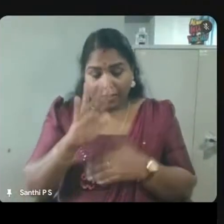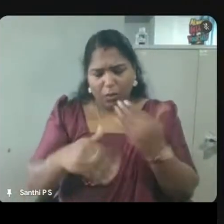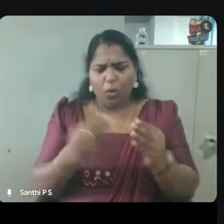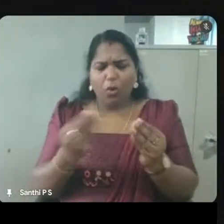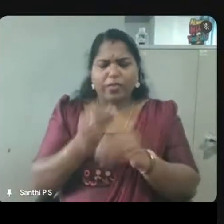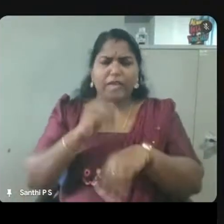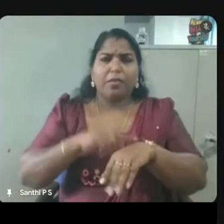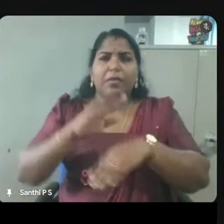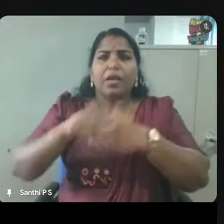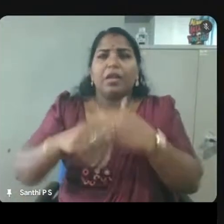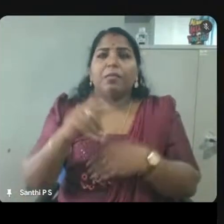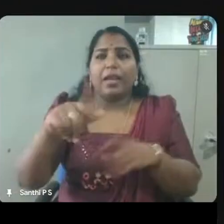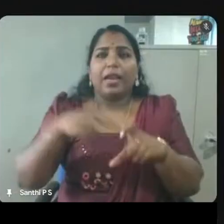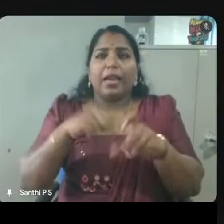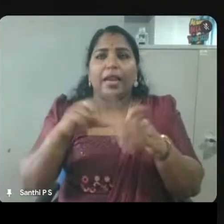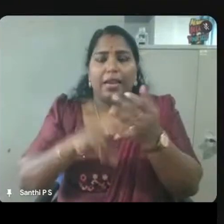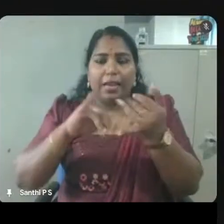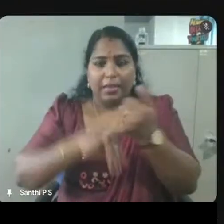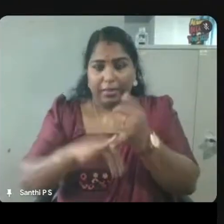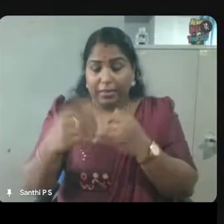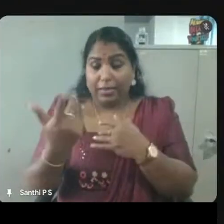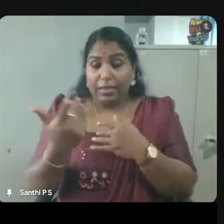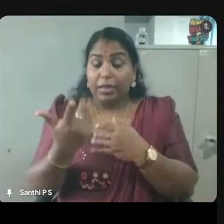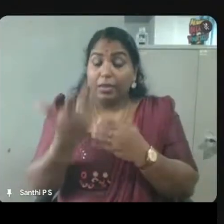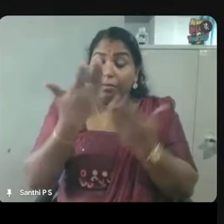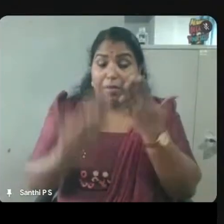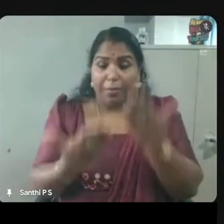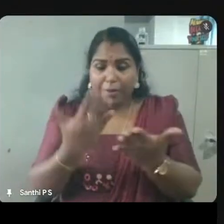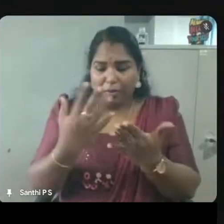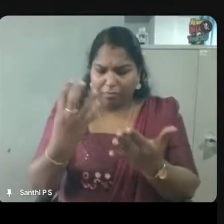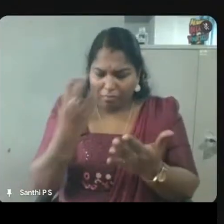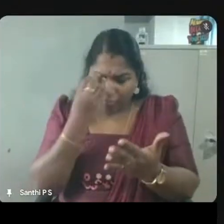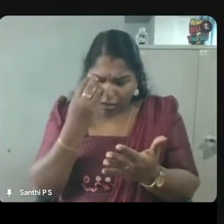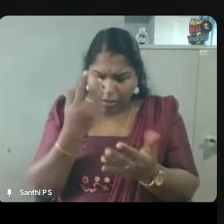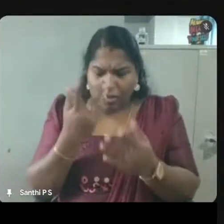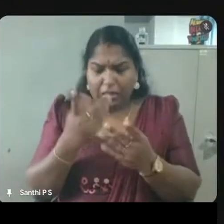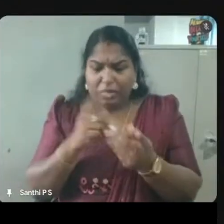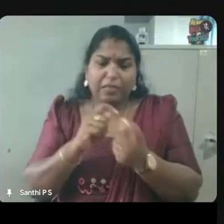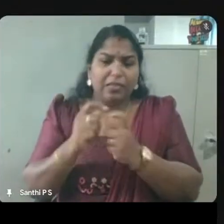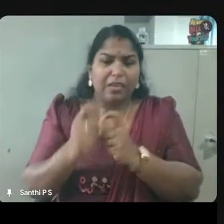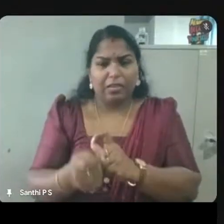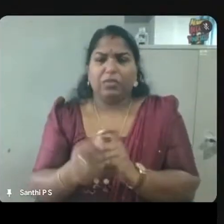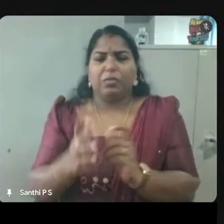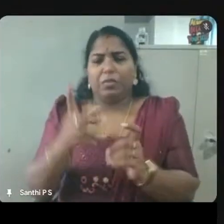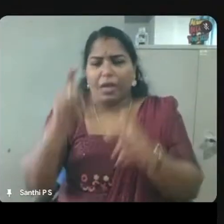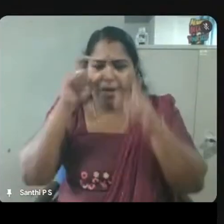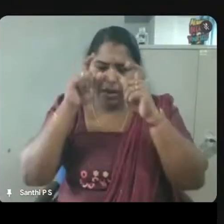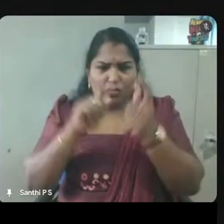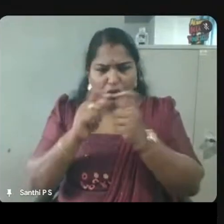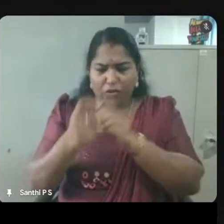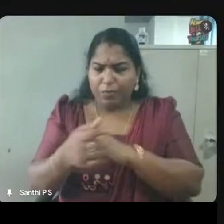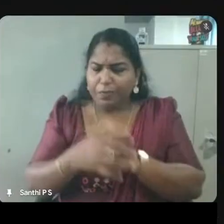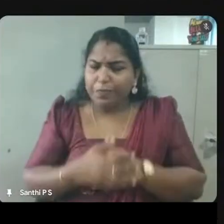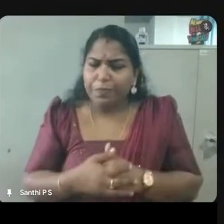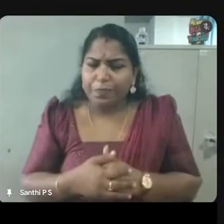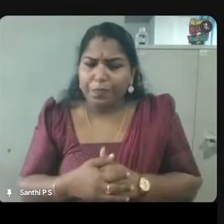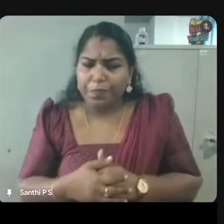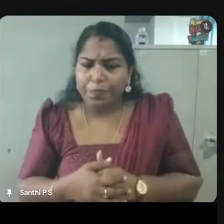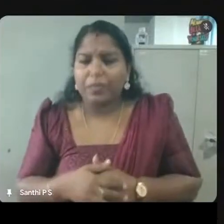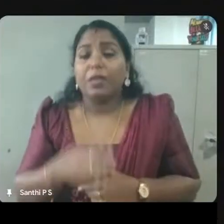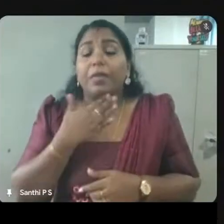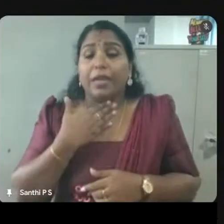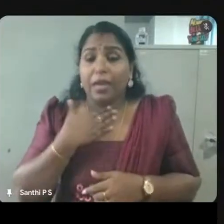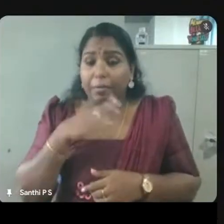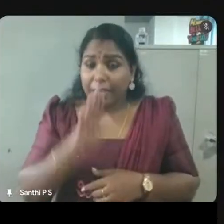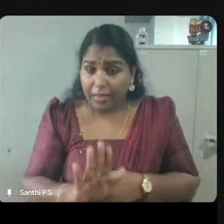നമുക്ക് കണ്ണാടി തന്നെ മാറ്റേണ്ട ഒരു അവസ്ഥയിലോട്ട് വരാം. ഡയബറ്റിസ് ഉള്ളവർക്ക് കാറ്ററാക്ട് വരാനുള്ള സാധ്യത മറ്റുള്ളവരെക്കാളും ഏർലിയർ ആയിട്ട്,